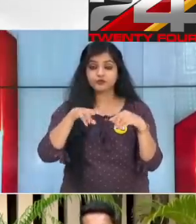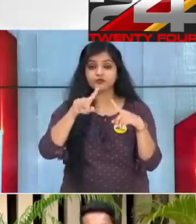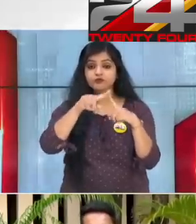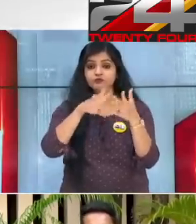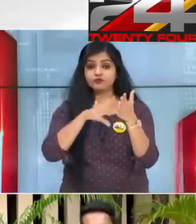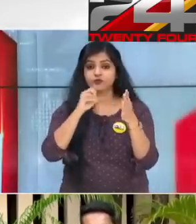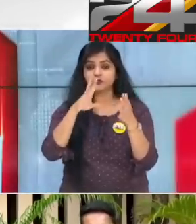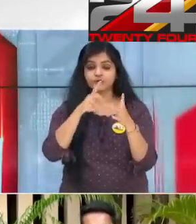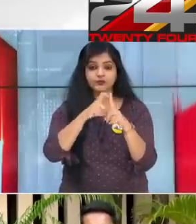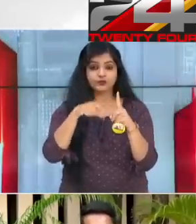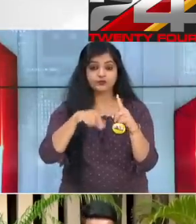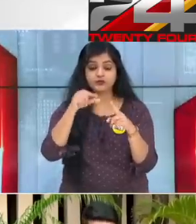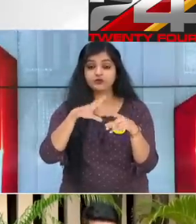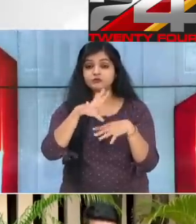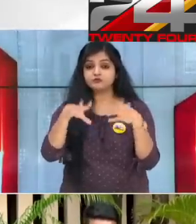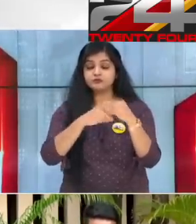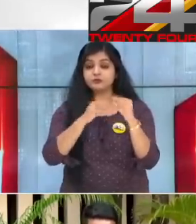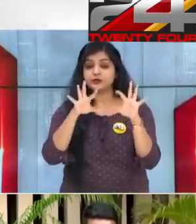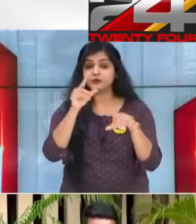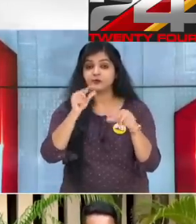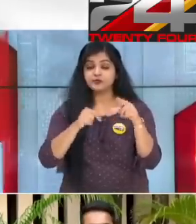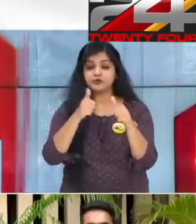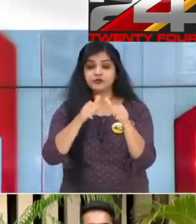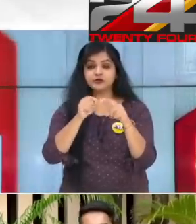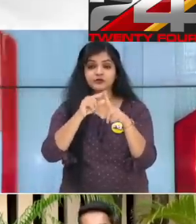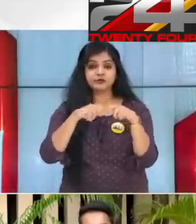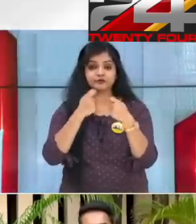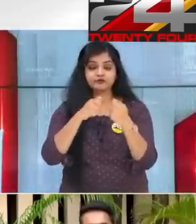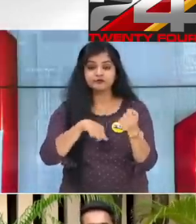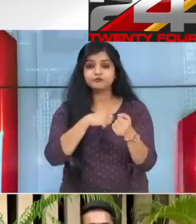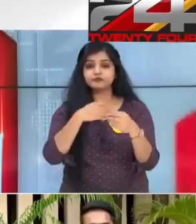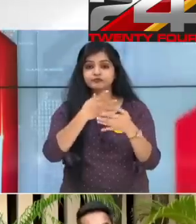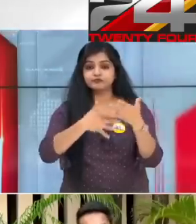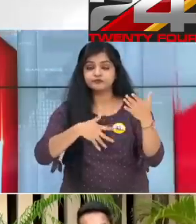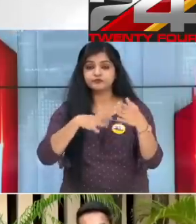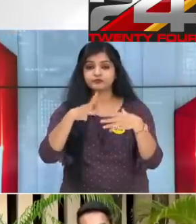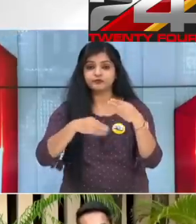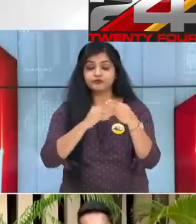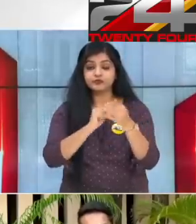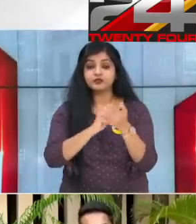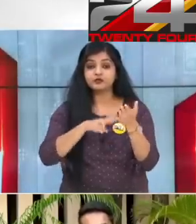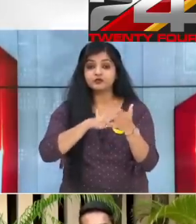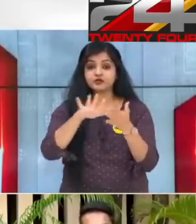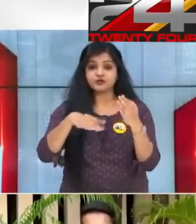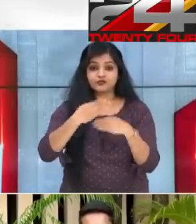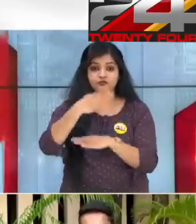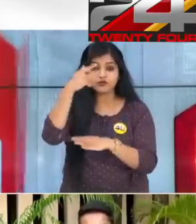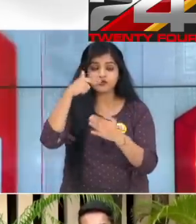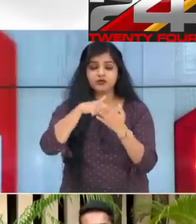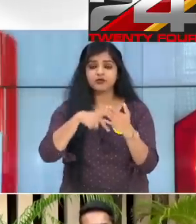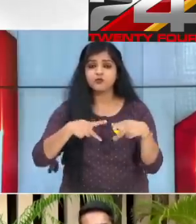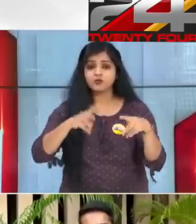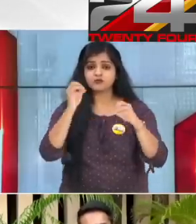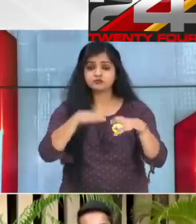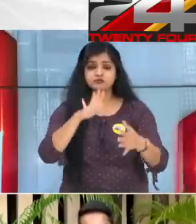കേസിൽ പ്രതികൾ. 10 പേരാണ് പ്രതിപട്ടികയിലുള്ളത്. ദേശീയ പതാക റോഡിലിട്ട് ചവിട്ടി എന്നാണ് പ്രതികൾക്കെതിരെയുള്ള പ്രധാനപ്പെട്ട